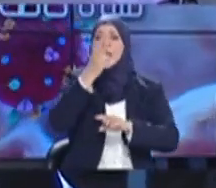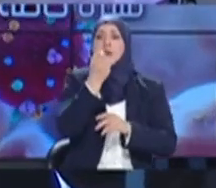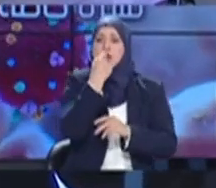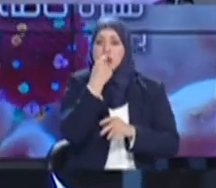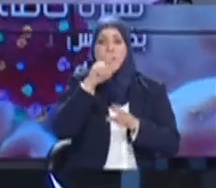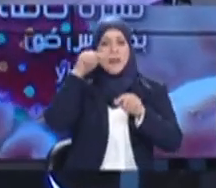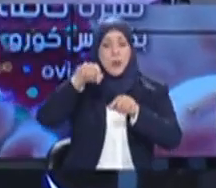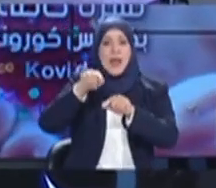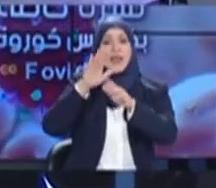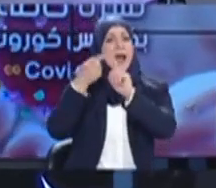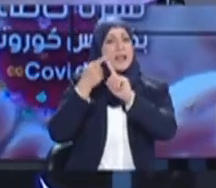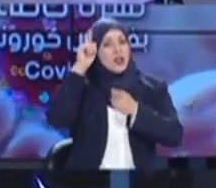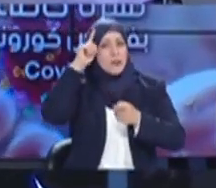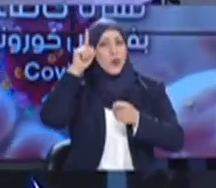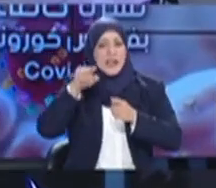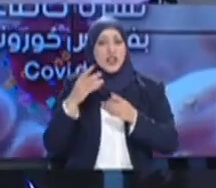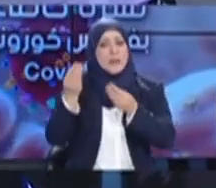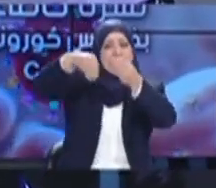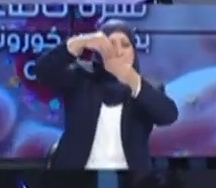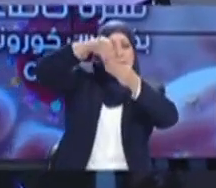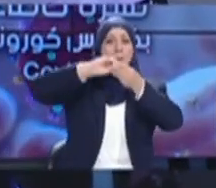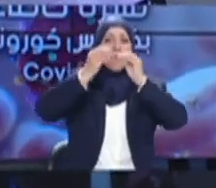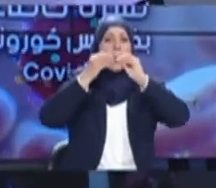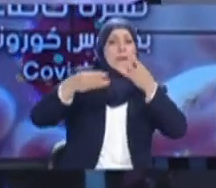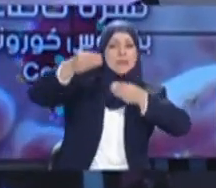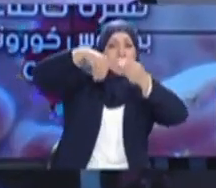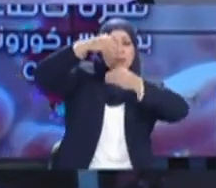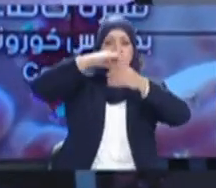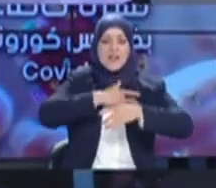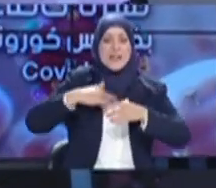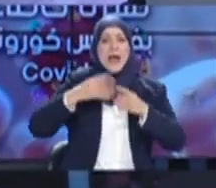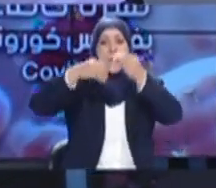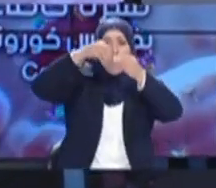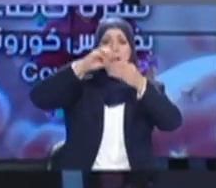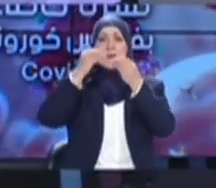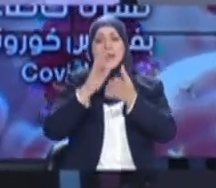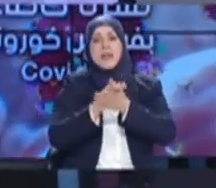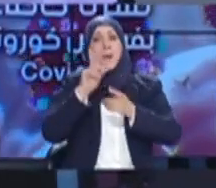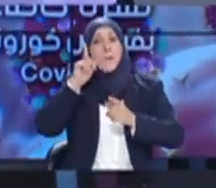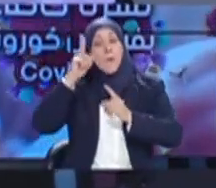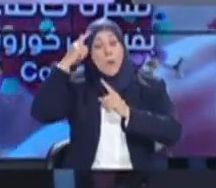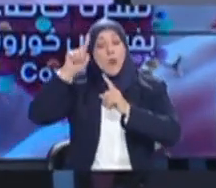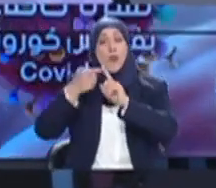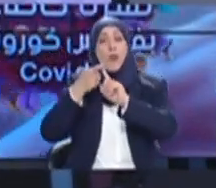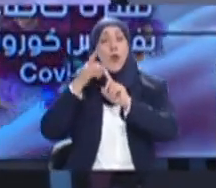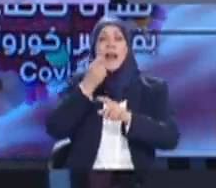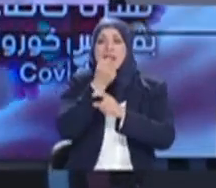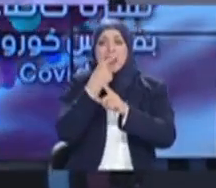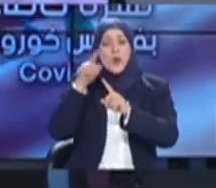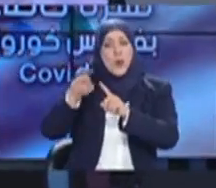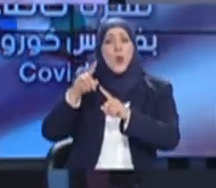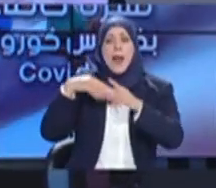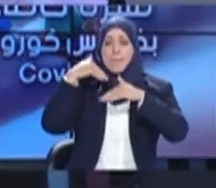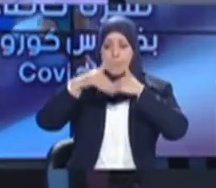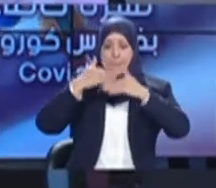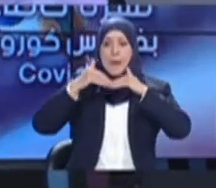هذوما، خاطر ينجموا يعكروا الحالة نتاعه. هذه أهم حاجة. بالنسبة للكورتيكويد نكونوا واضحين، للكورتيكويد يقعدوا